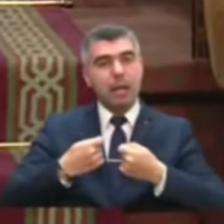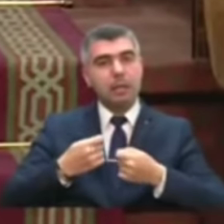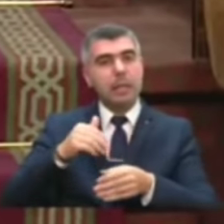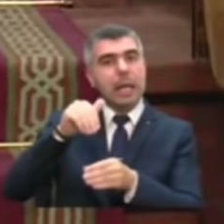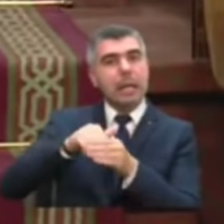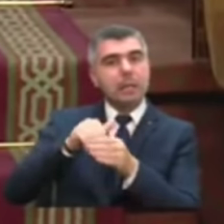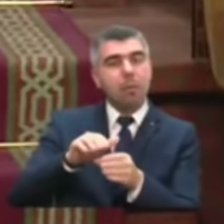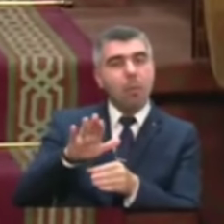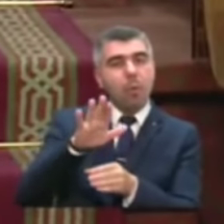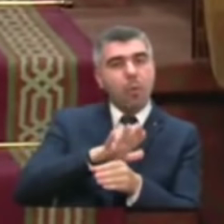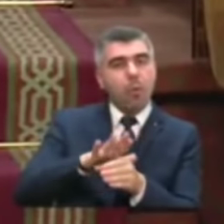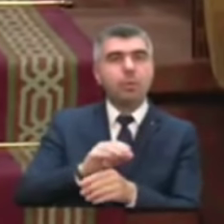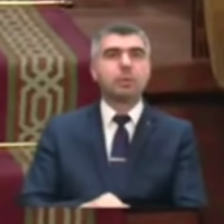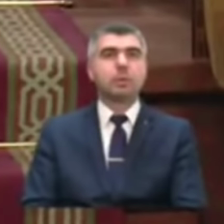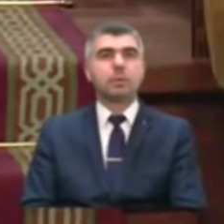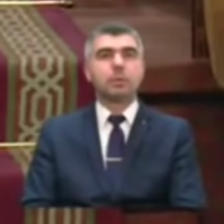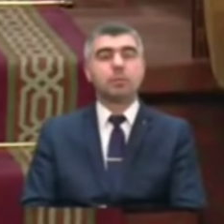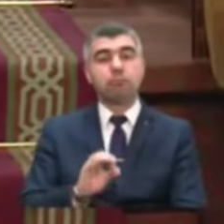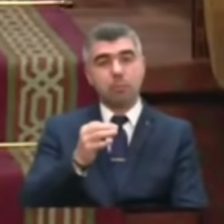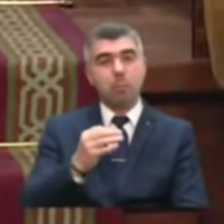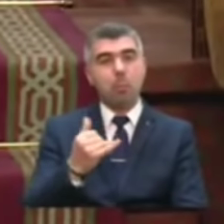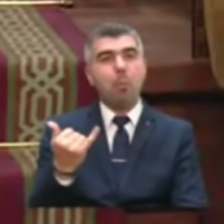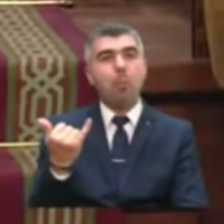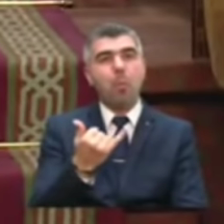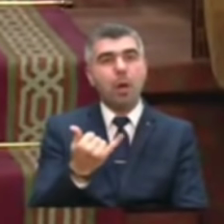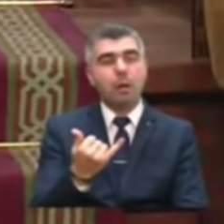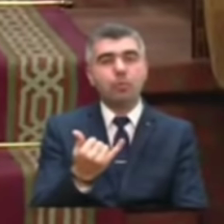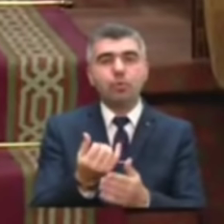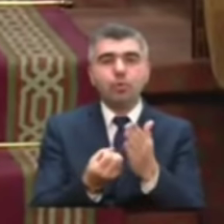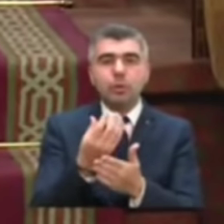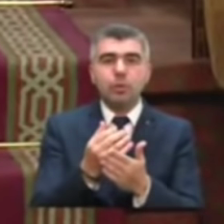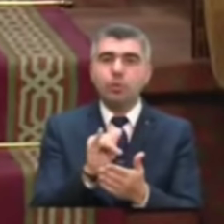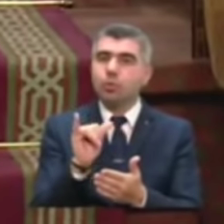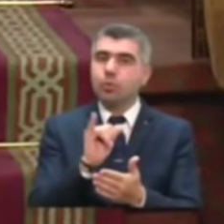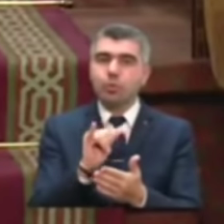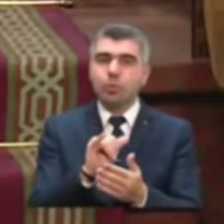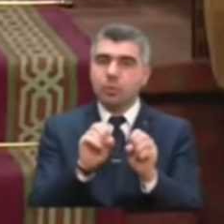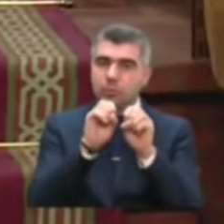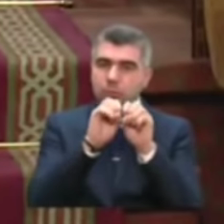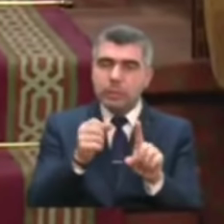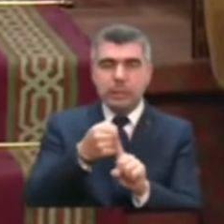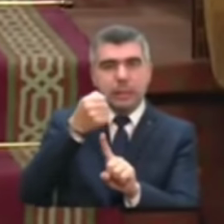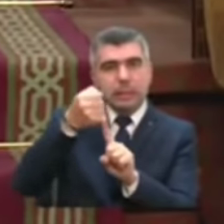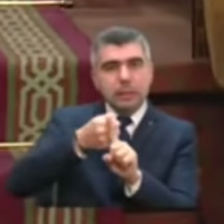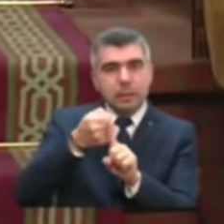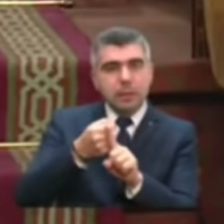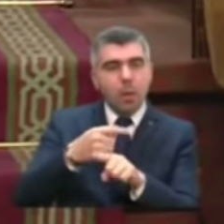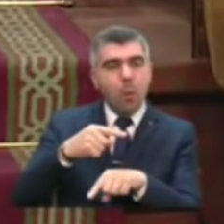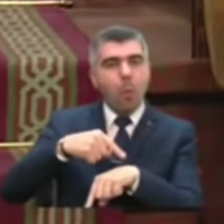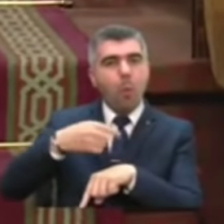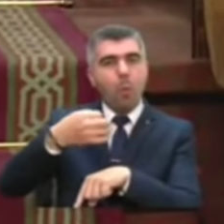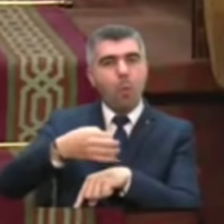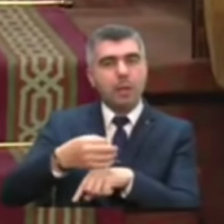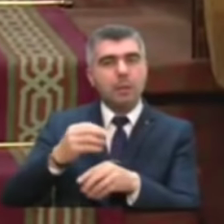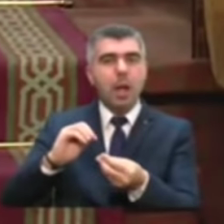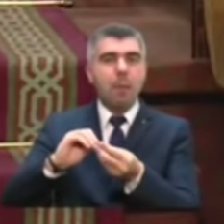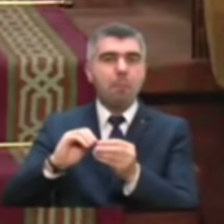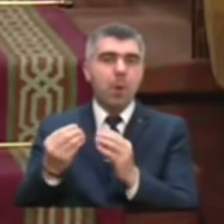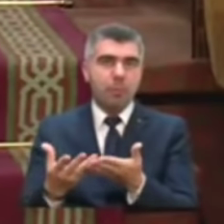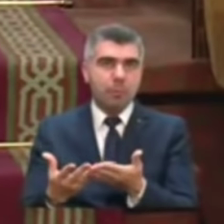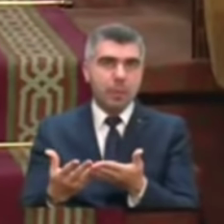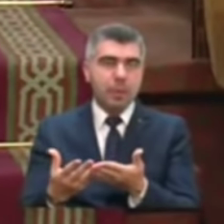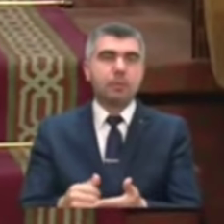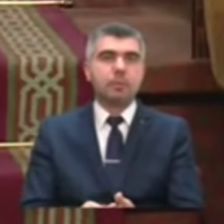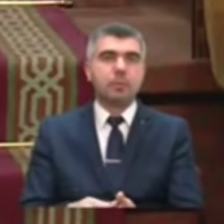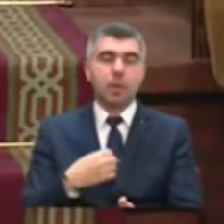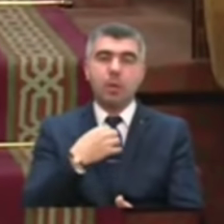النيابية، قصد إطلاعهم على شنو هي المساعي اللي تعملت وشنو هي الأجال لحل هذا الإشكال. وعندي ملتماس